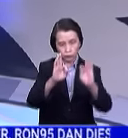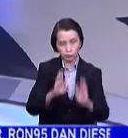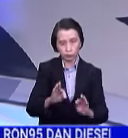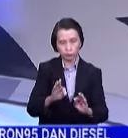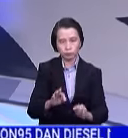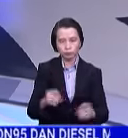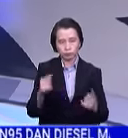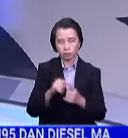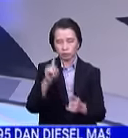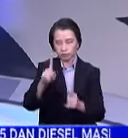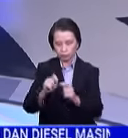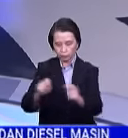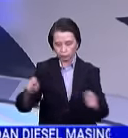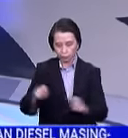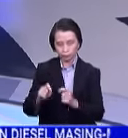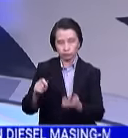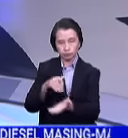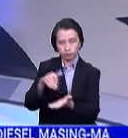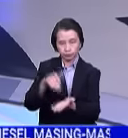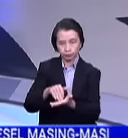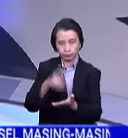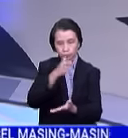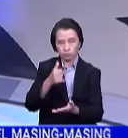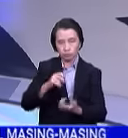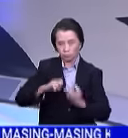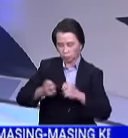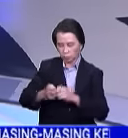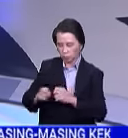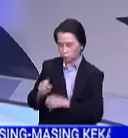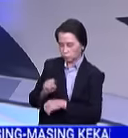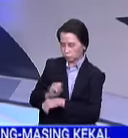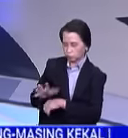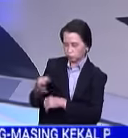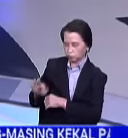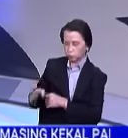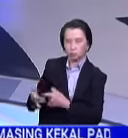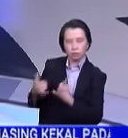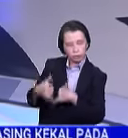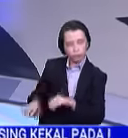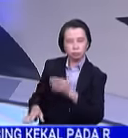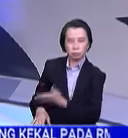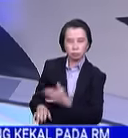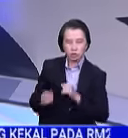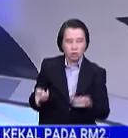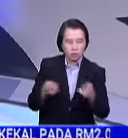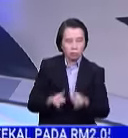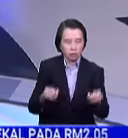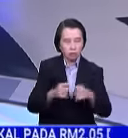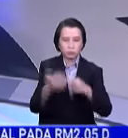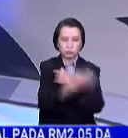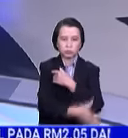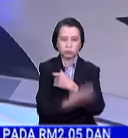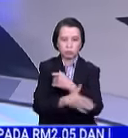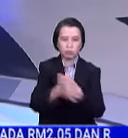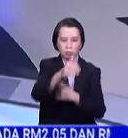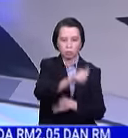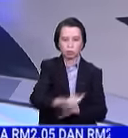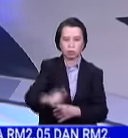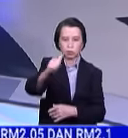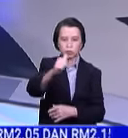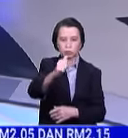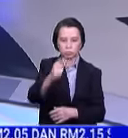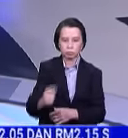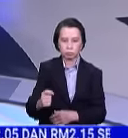kepada satu venue berpusat. Ia susulan ancaman pandemik COVID-19 yang masih terus melanda negara-negara di Asia